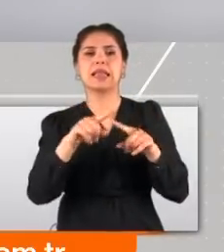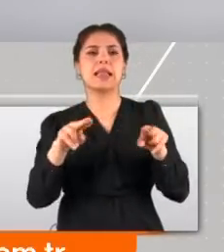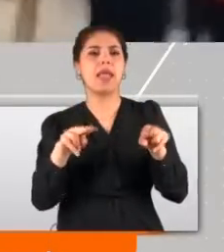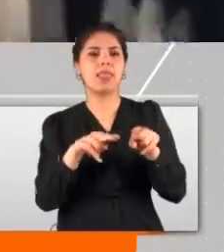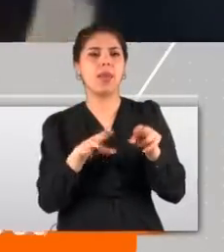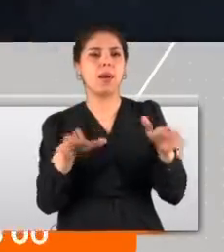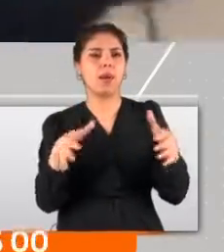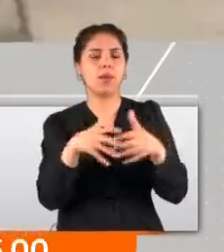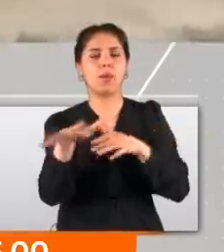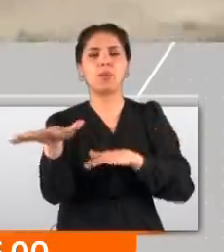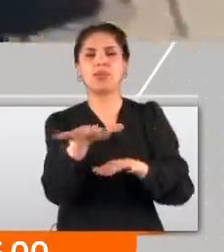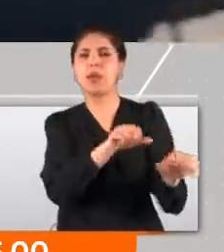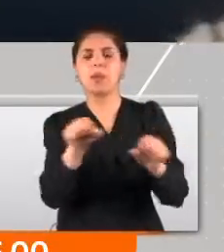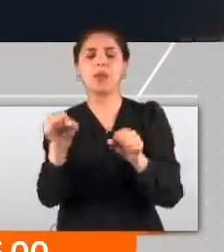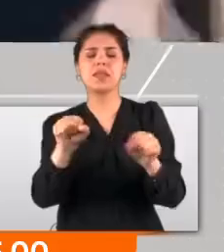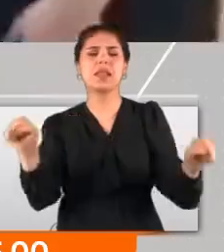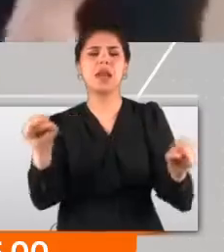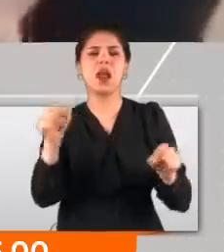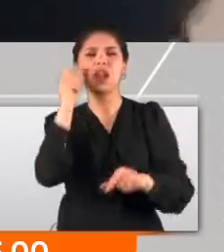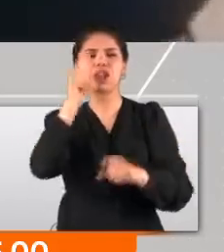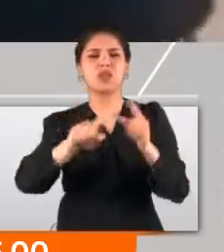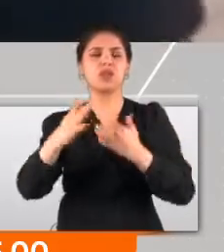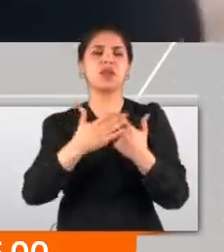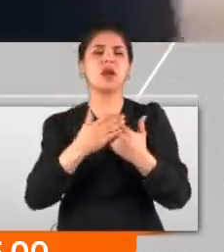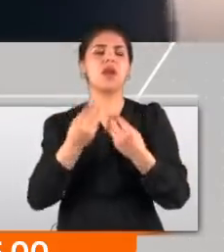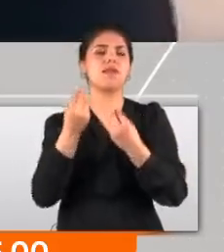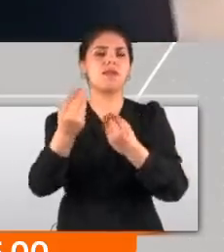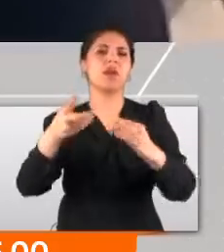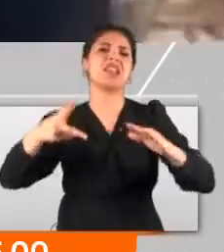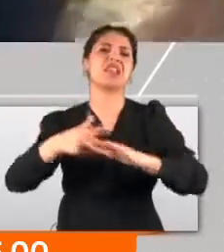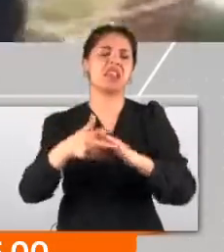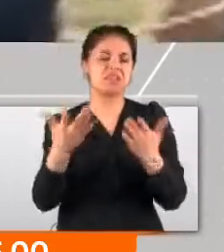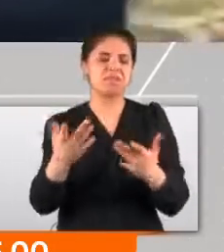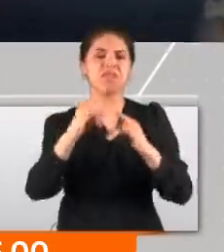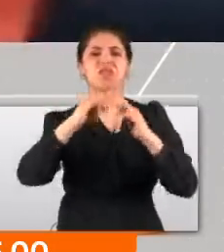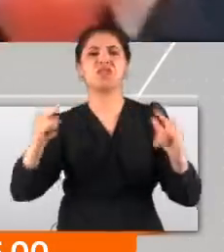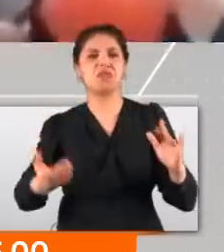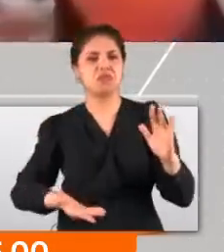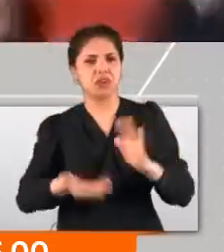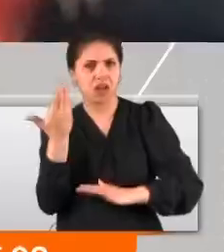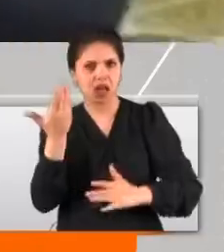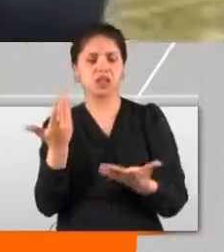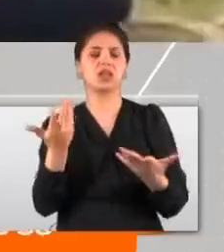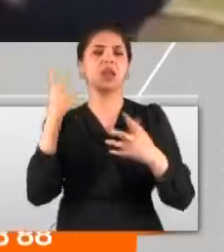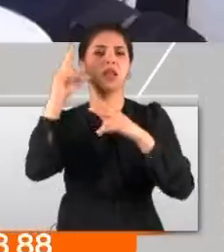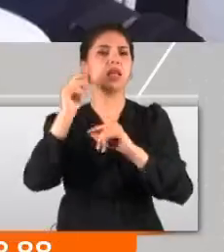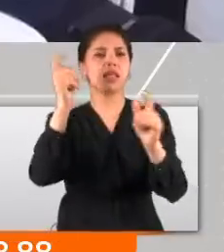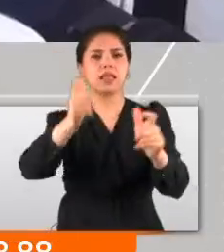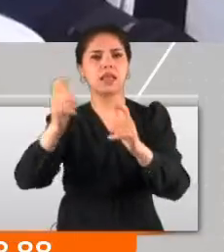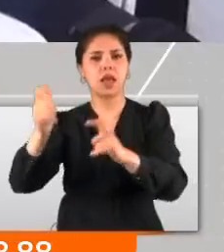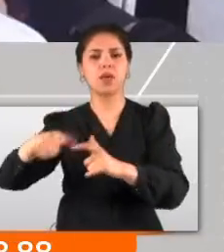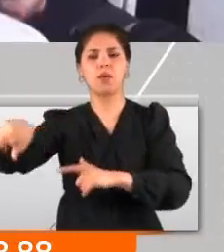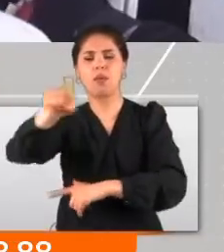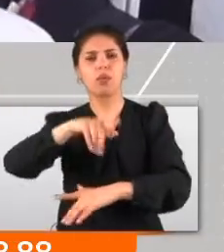kuruluşları depremzedelere yaptıkları yardımları kesmekten çadırları toplamaya, kaldıkları yerlerden